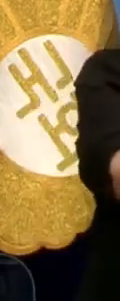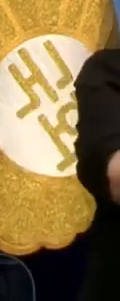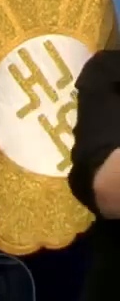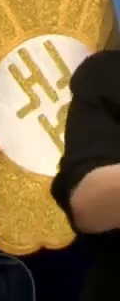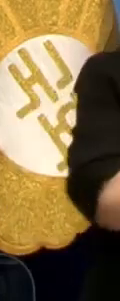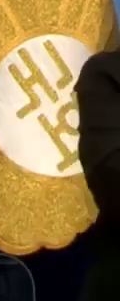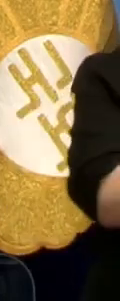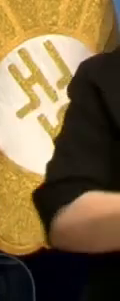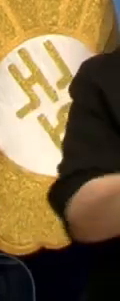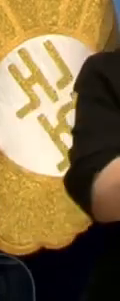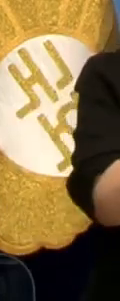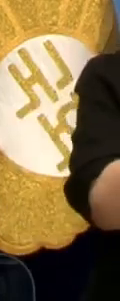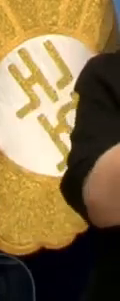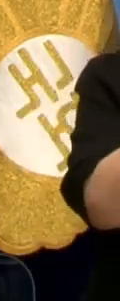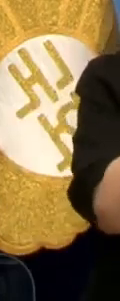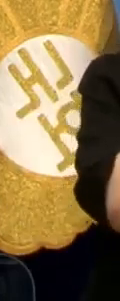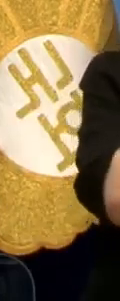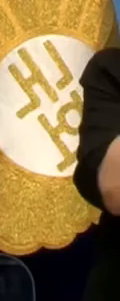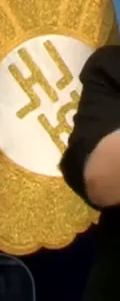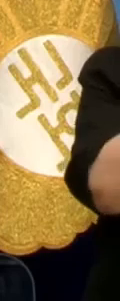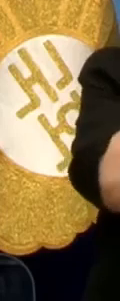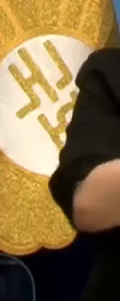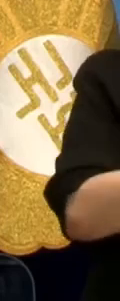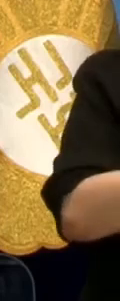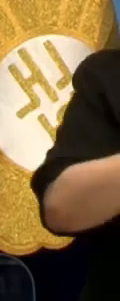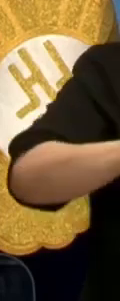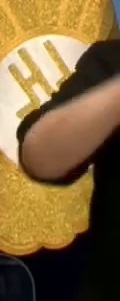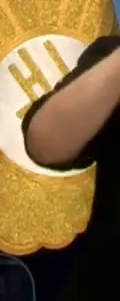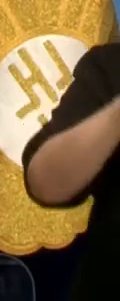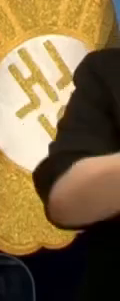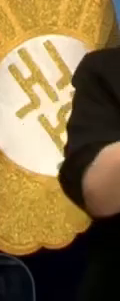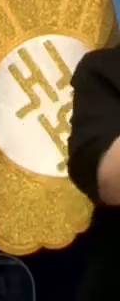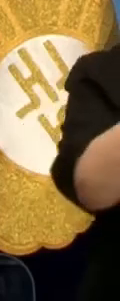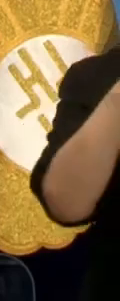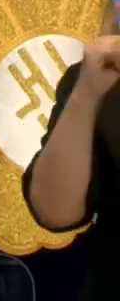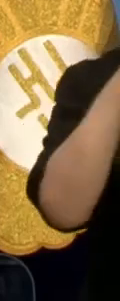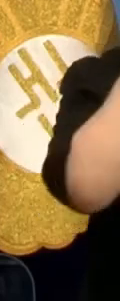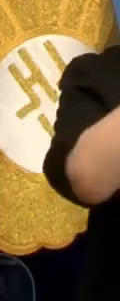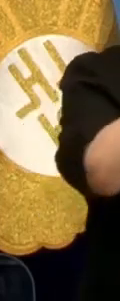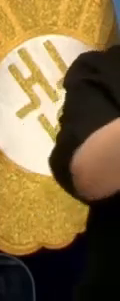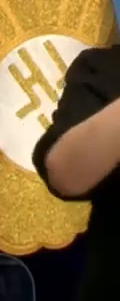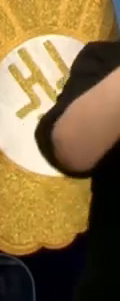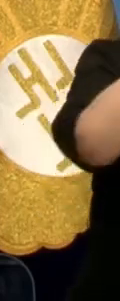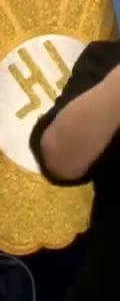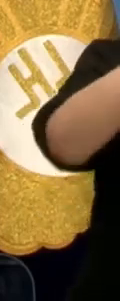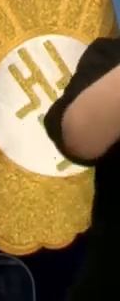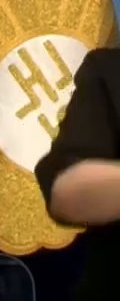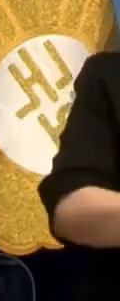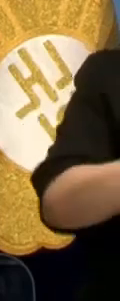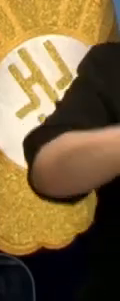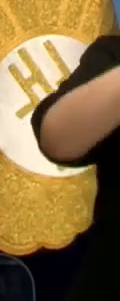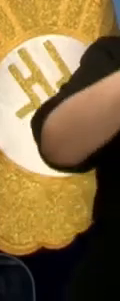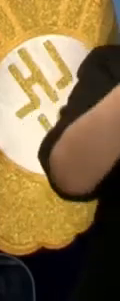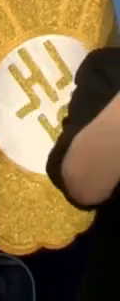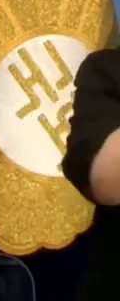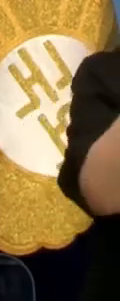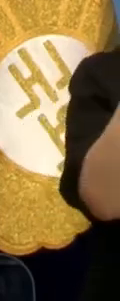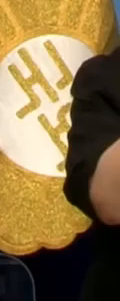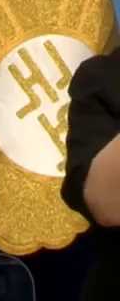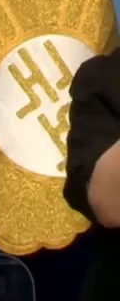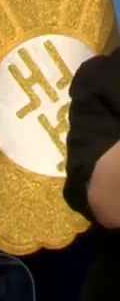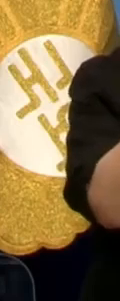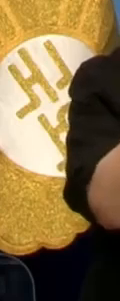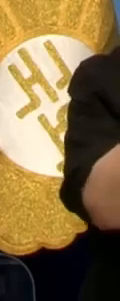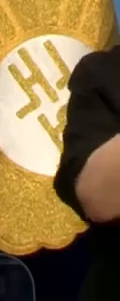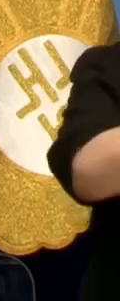경제는 선진국임에도 불구하고 복지는 OECD 평균의 절반을 조금 넘는 수준에 그치고